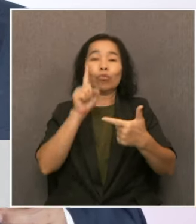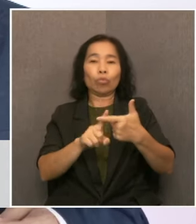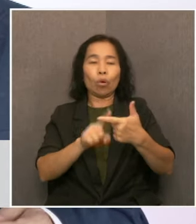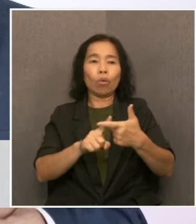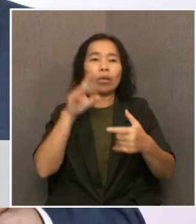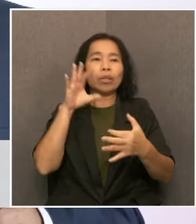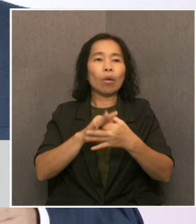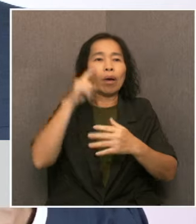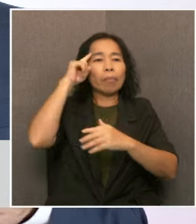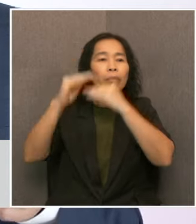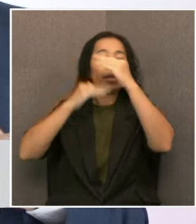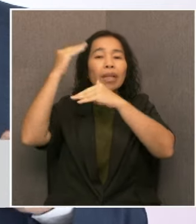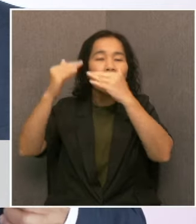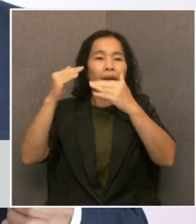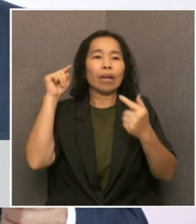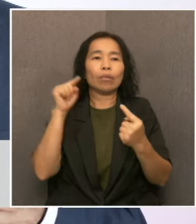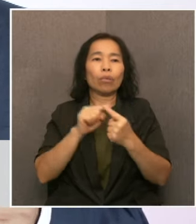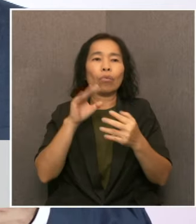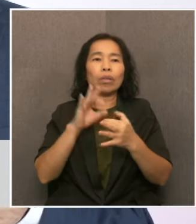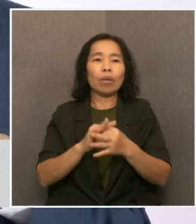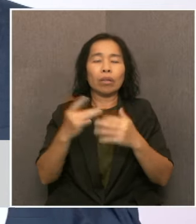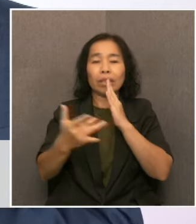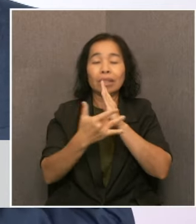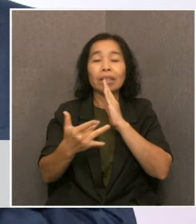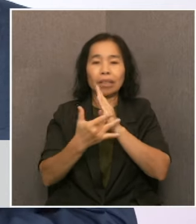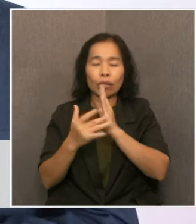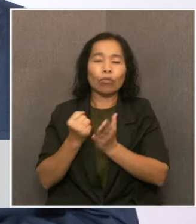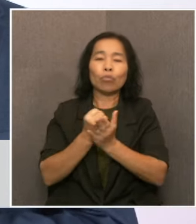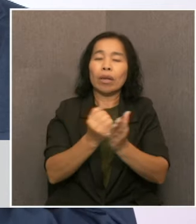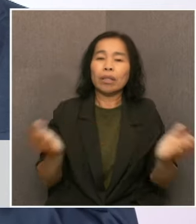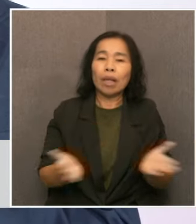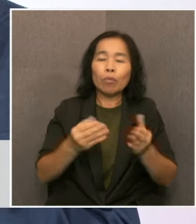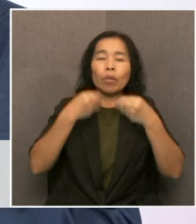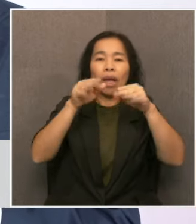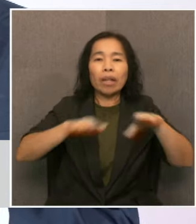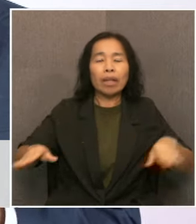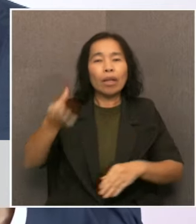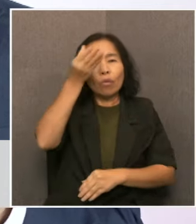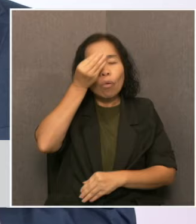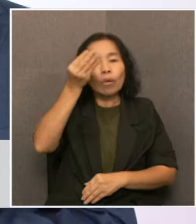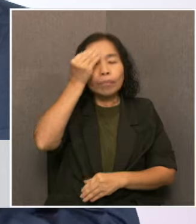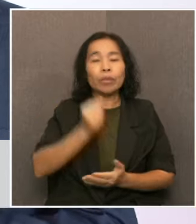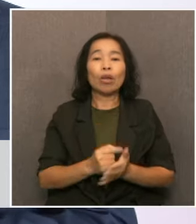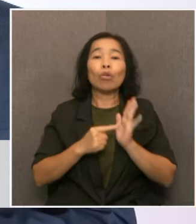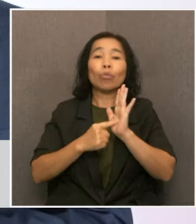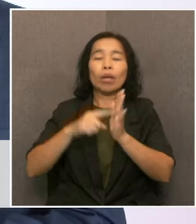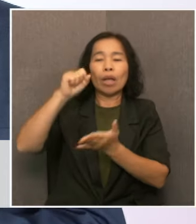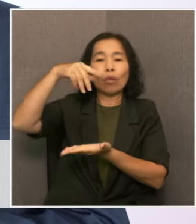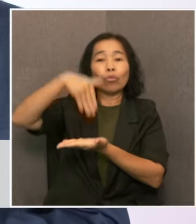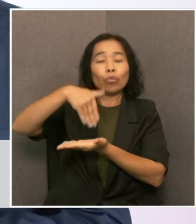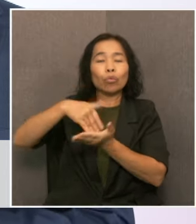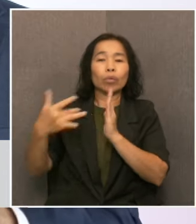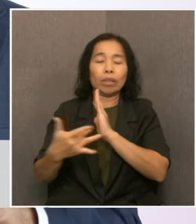องการพัฒนาที่ใช้ดิจิตัลมาสนับถงกนเนรู้อยางตัวอย่างของศูนย์Autism Digital Learning